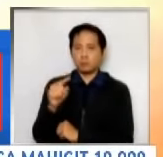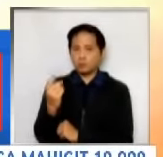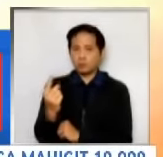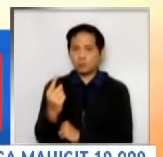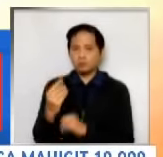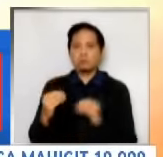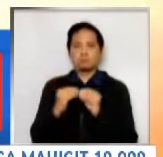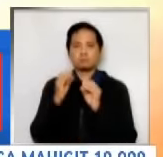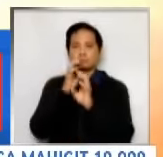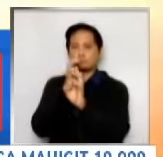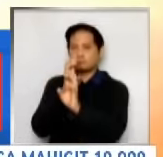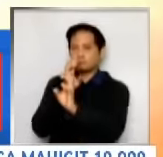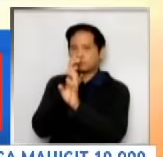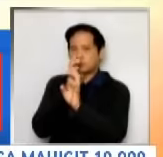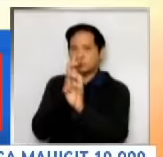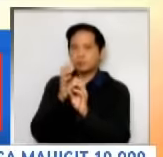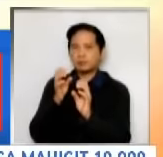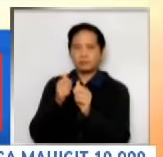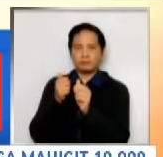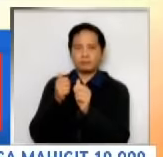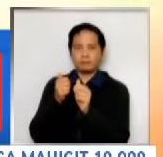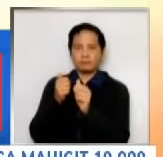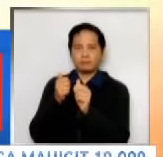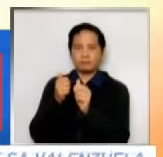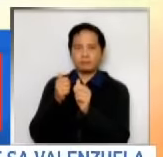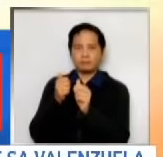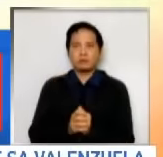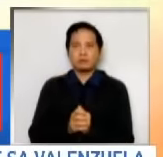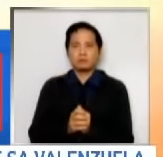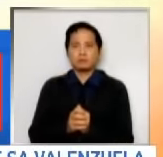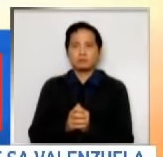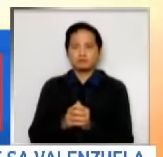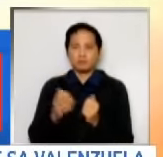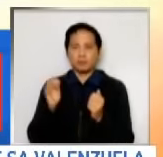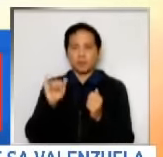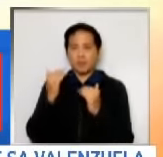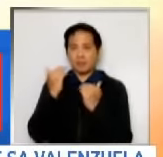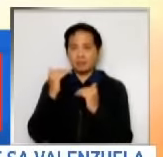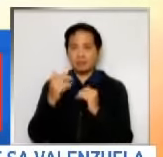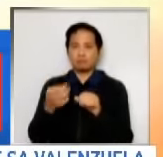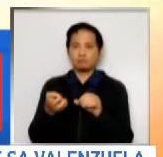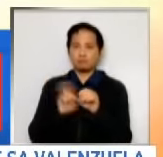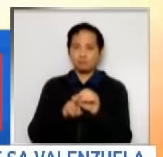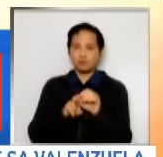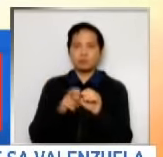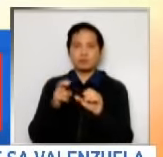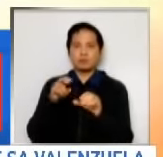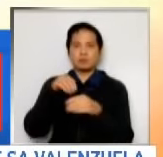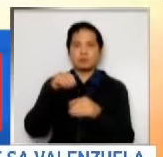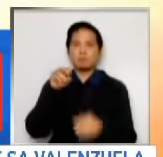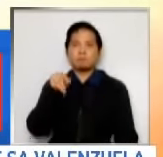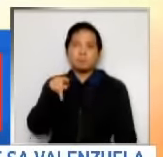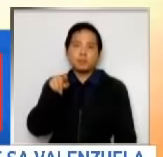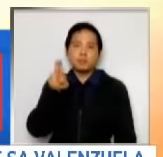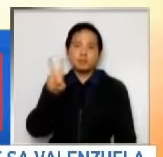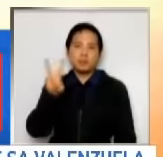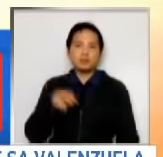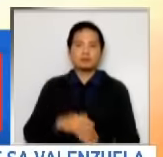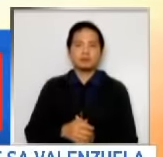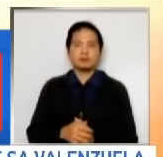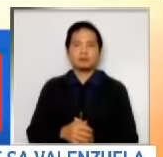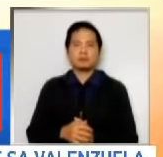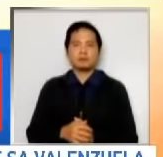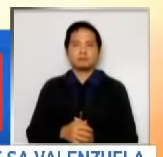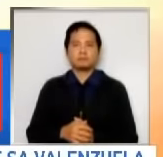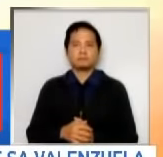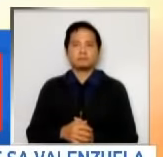ipinatutupad na a force lamang po ang maaring sumakay sa ating mga PUVs. Base po, Igan, sa ating nakalap